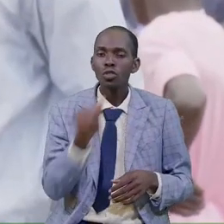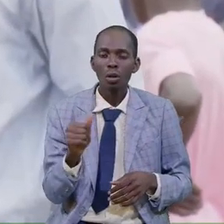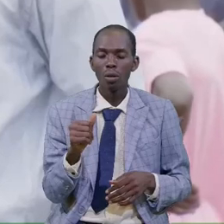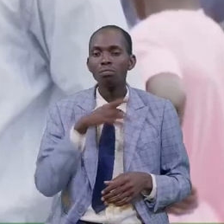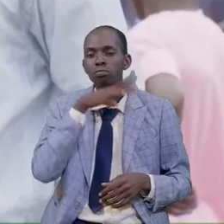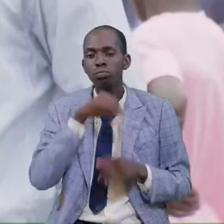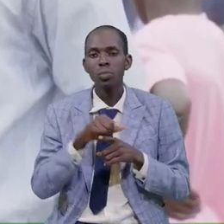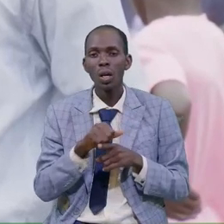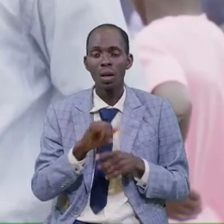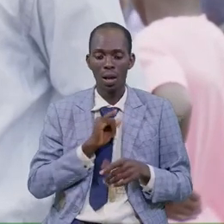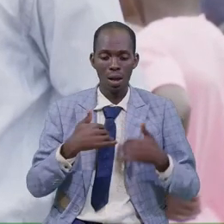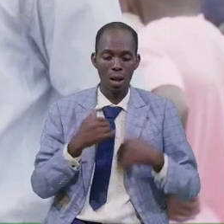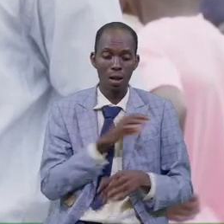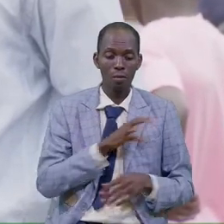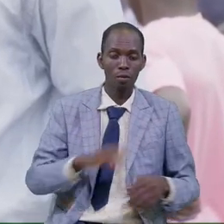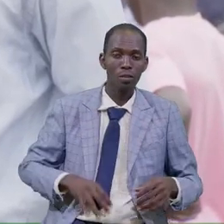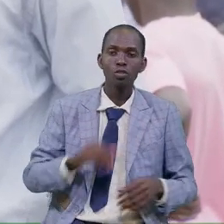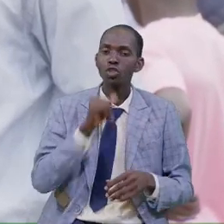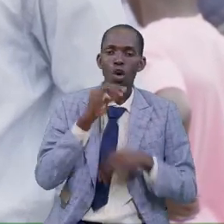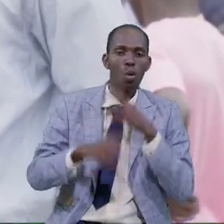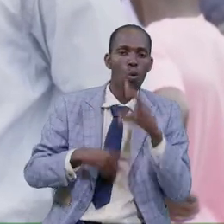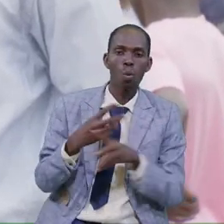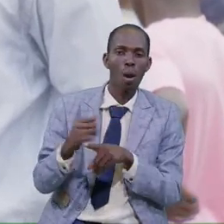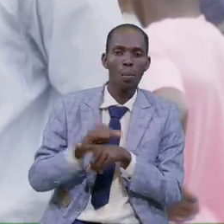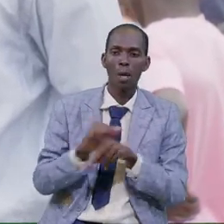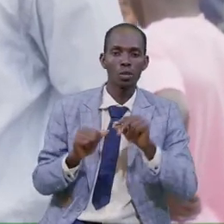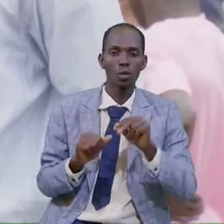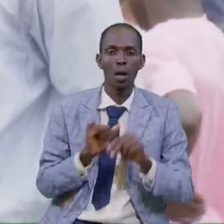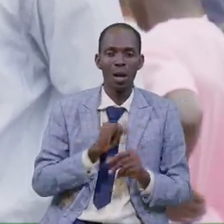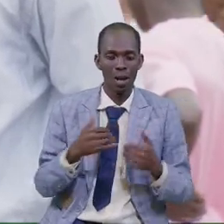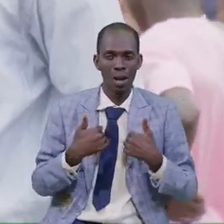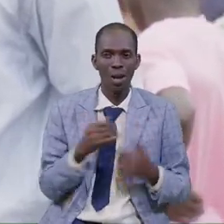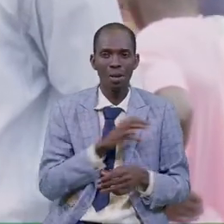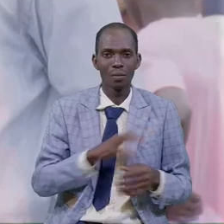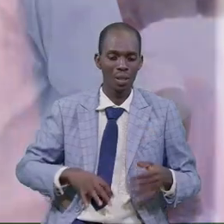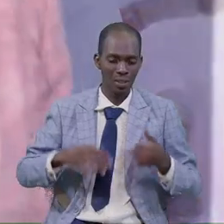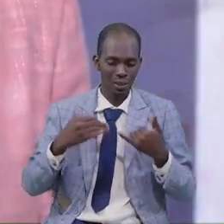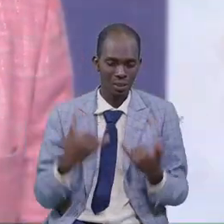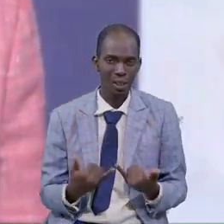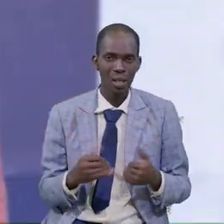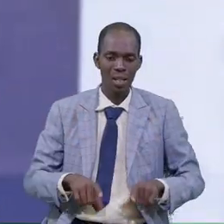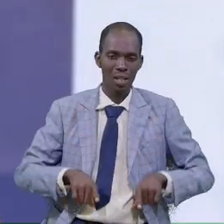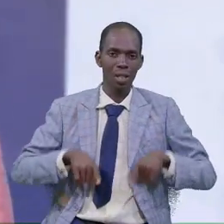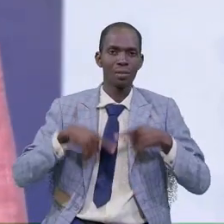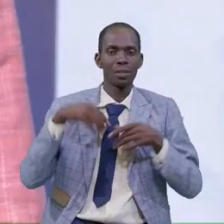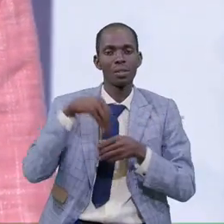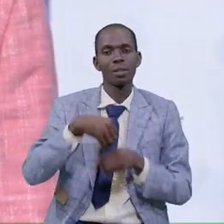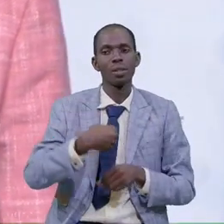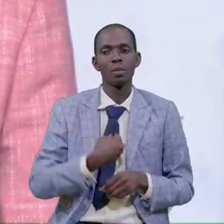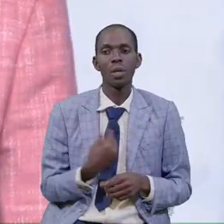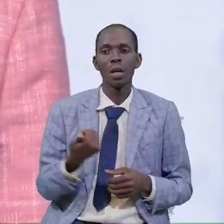maintenant, pas la mondanité, mais Christ maintenant, vivant en moi, partout où tu es, comme tu lèves la